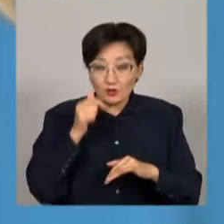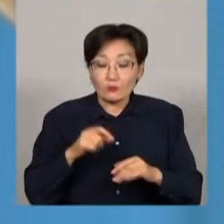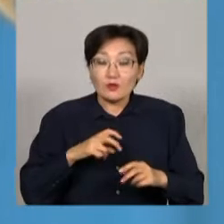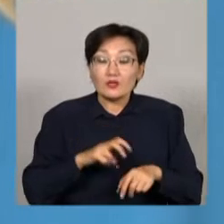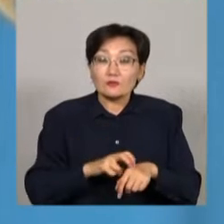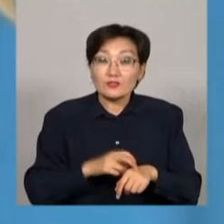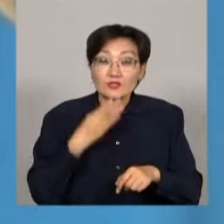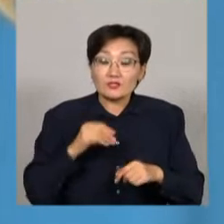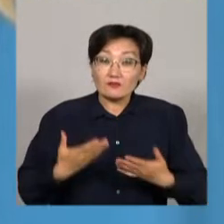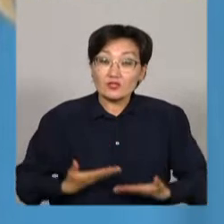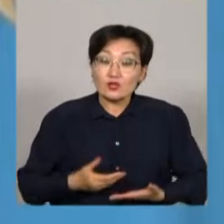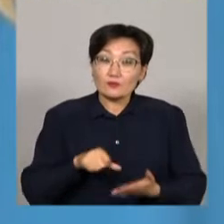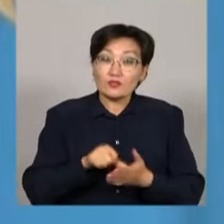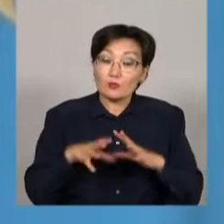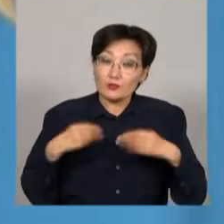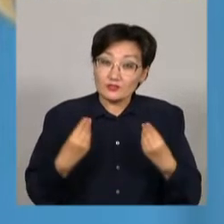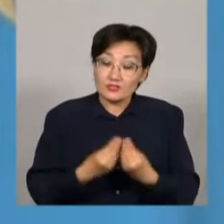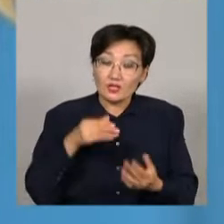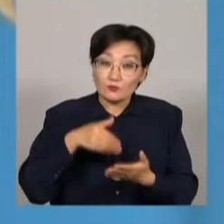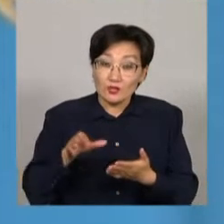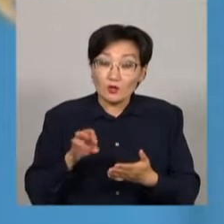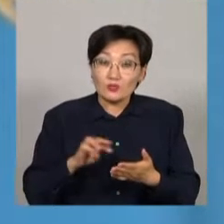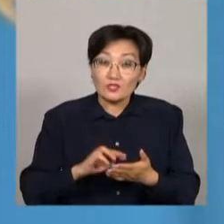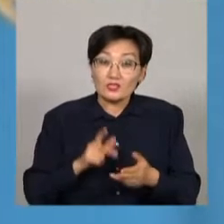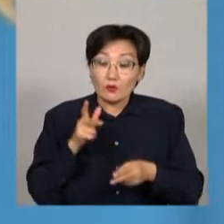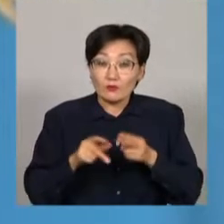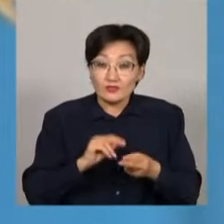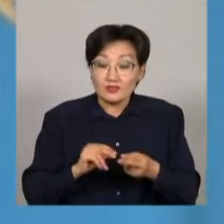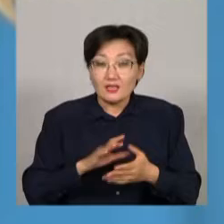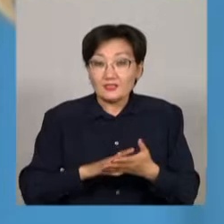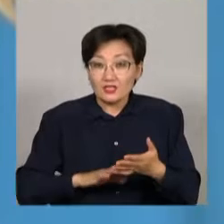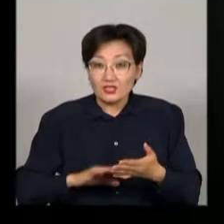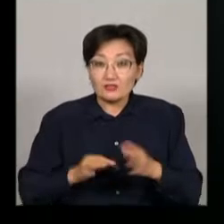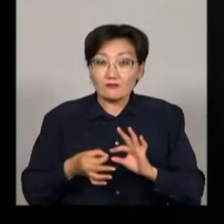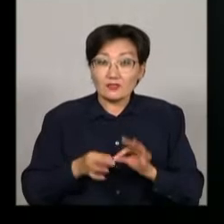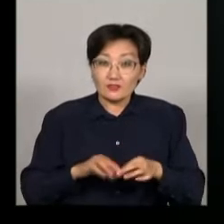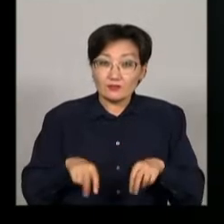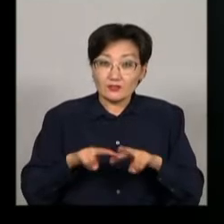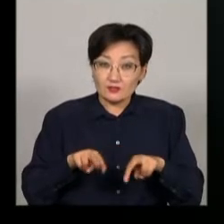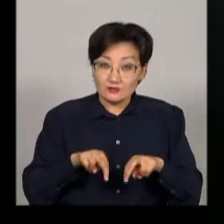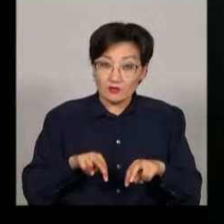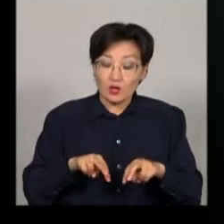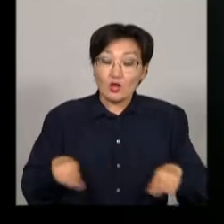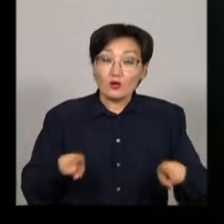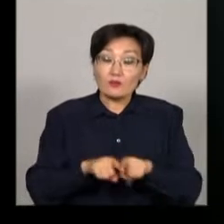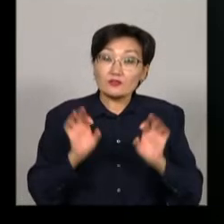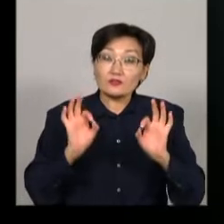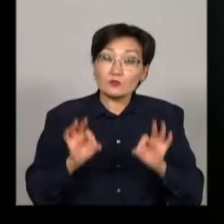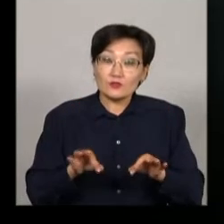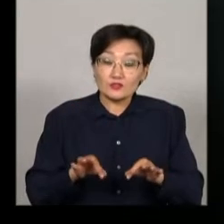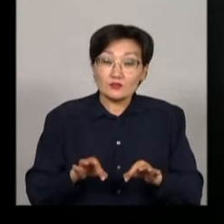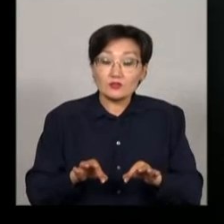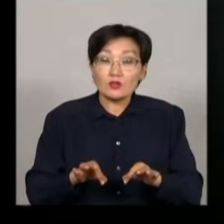свою жизнь и членов семьи потерпевшего отказывается от заявления и дальнейшего разбирательства. Такая норма, считает